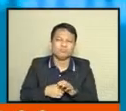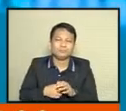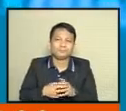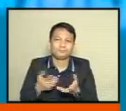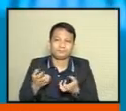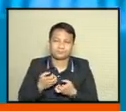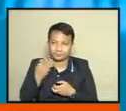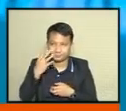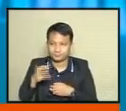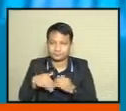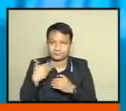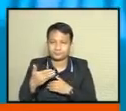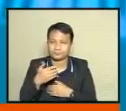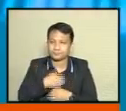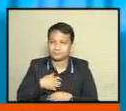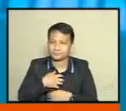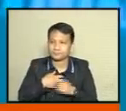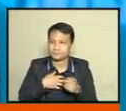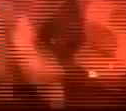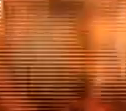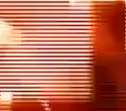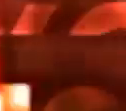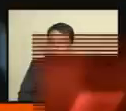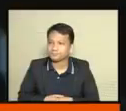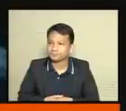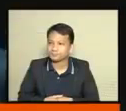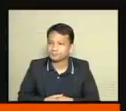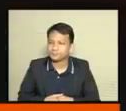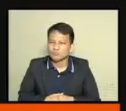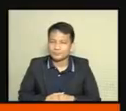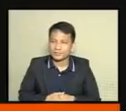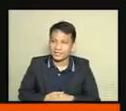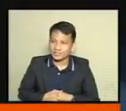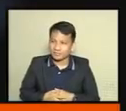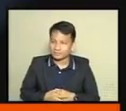Pilipinas. Panoorin po natin ang kanyang panawagan.